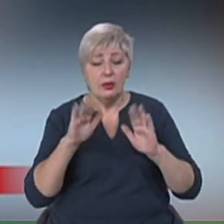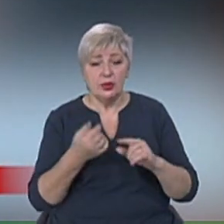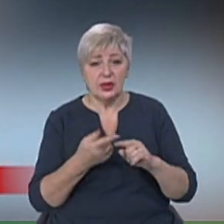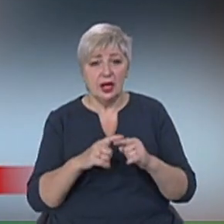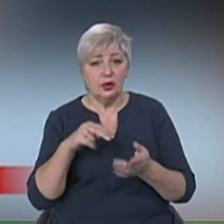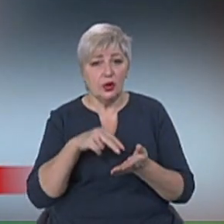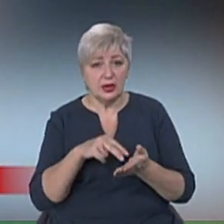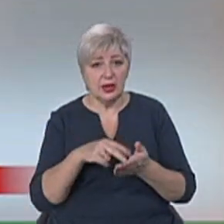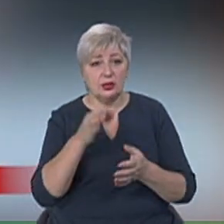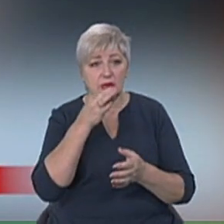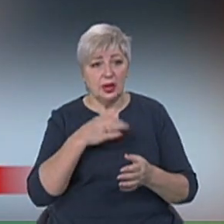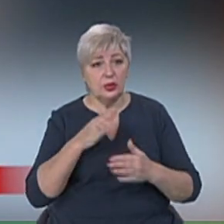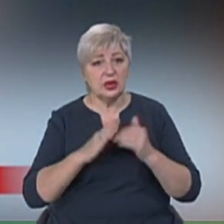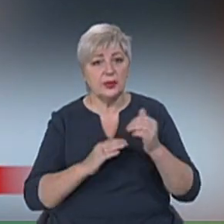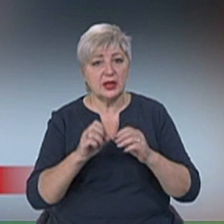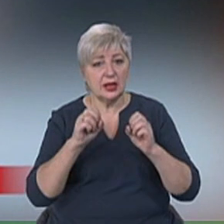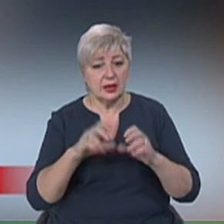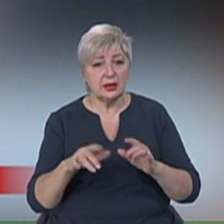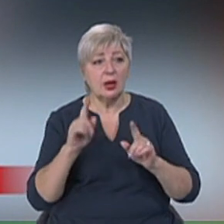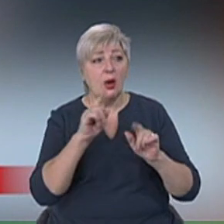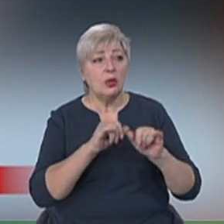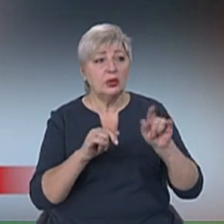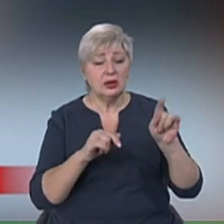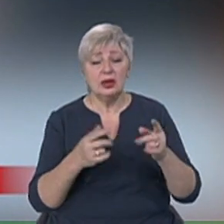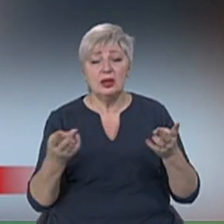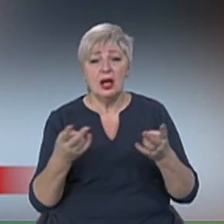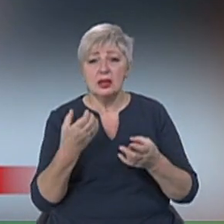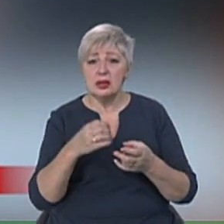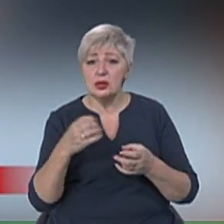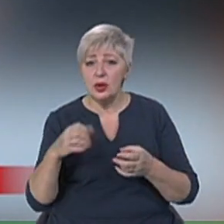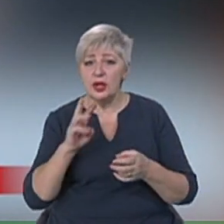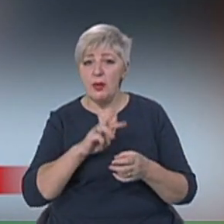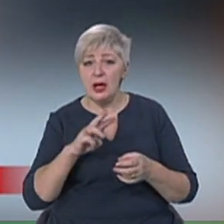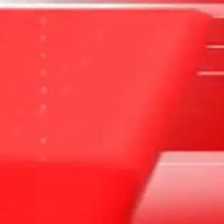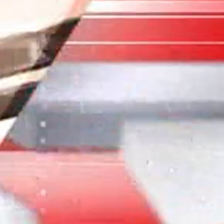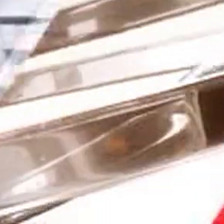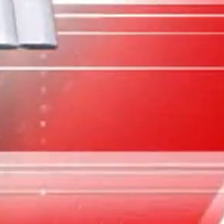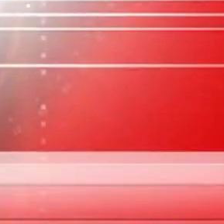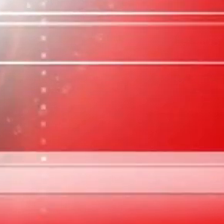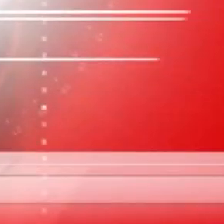специалисты. Туда надо сотни миллионов гривен для того, чтобы это решить.